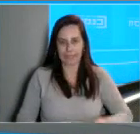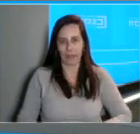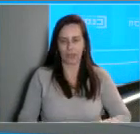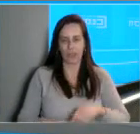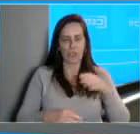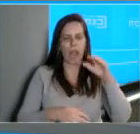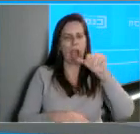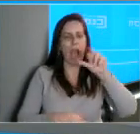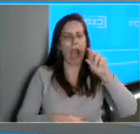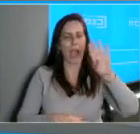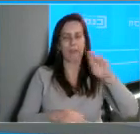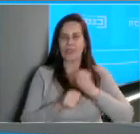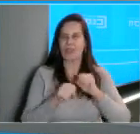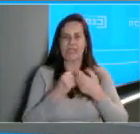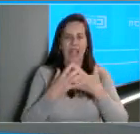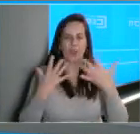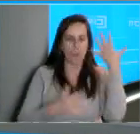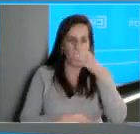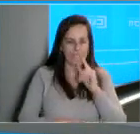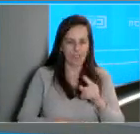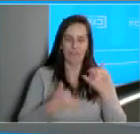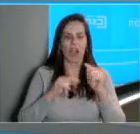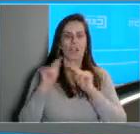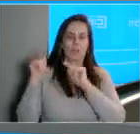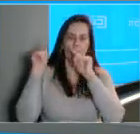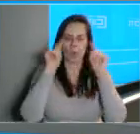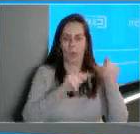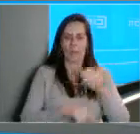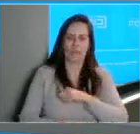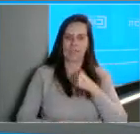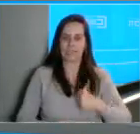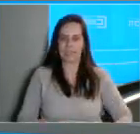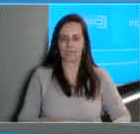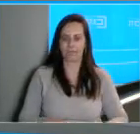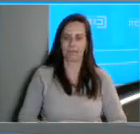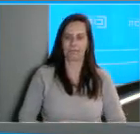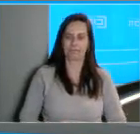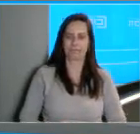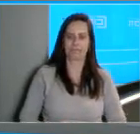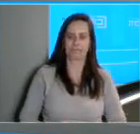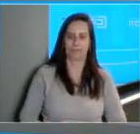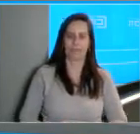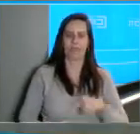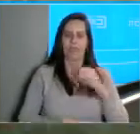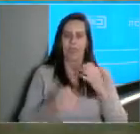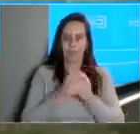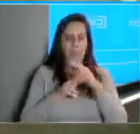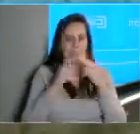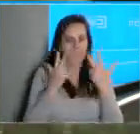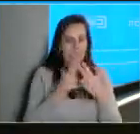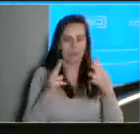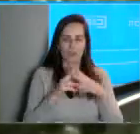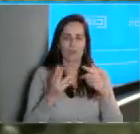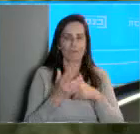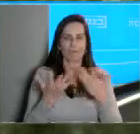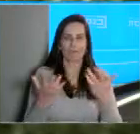אותם נחילי הרבה שגרמו לנזק אדיר באפריקה, ועכשיו הגיעו למדינות השכנות של סין. בבייג'ין הקימו צוות שיפגש החודש